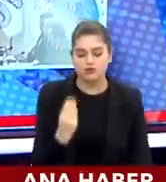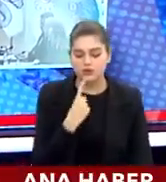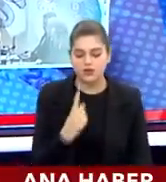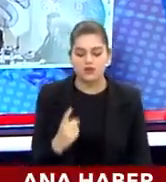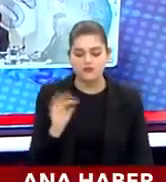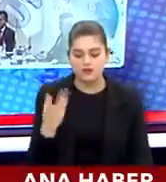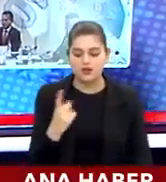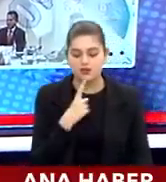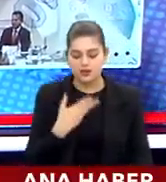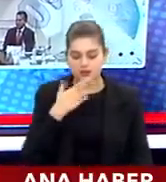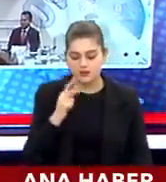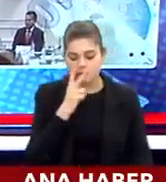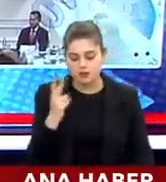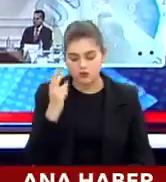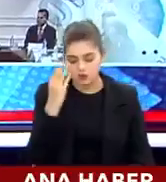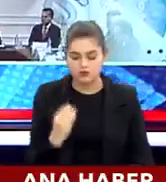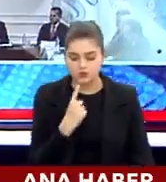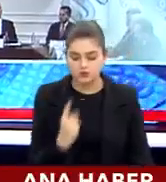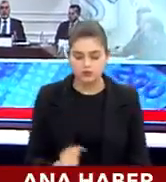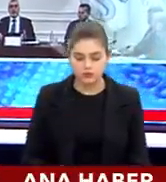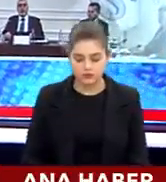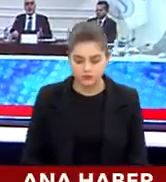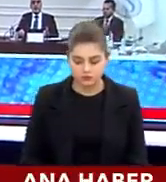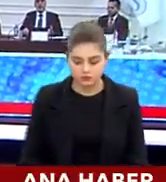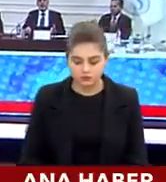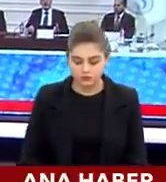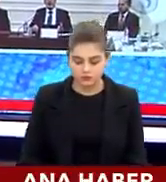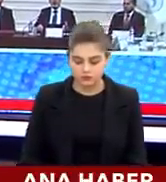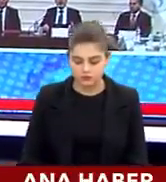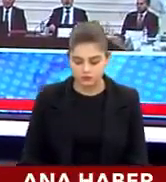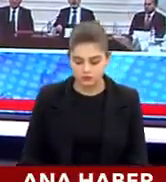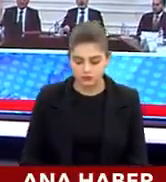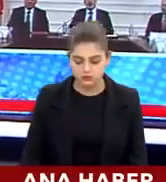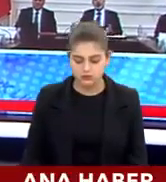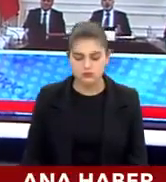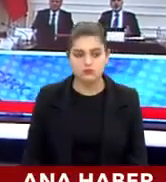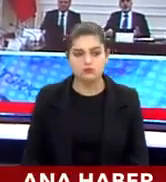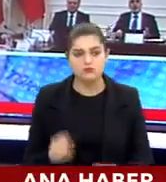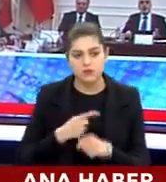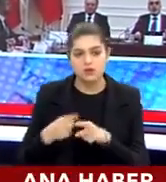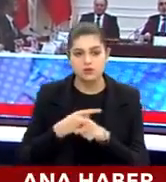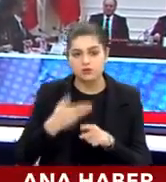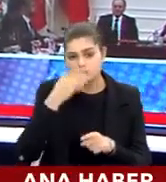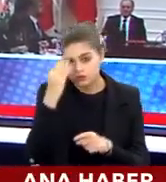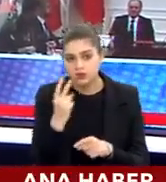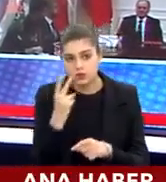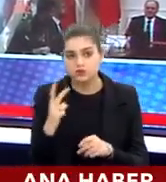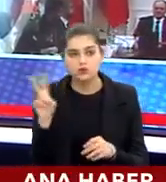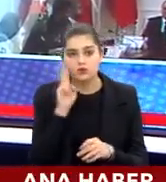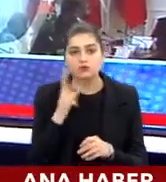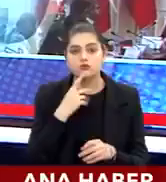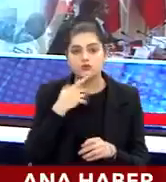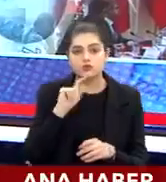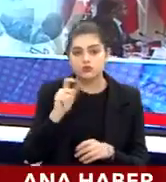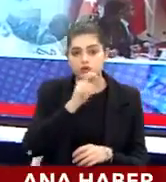diyelim Ve dediğin gibi göreceğiz bayağı çekişmeli böyle hararetli bir pazarlık söz konusu olacak ama son sözü